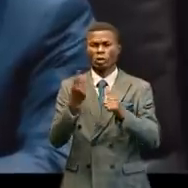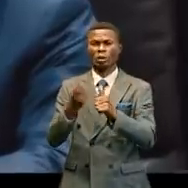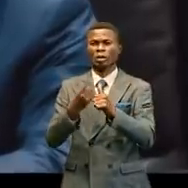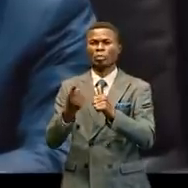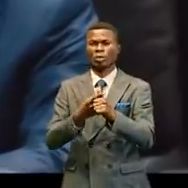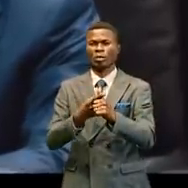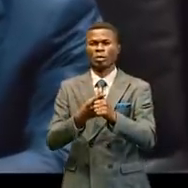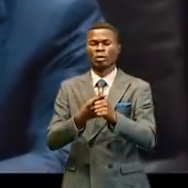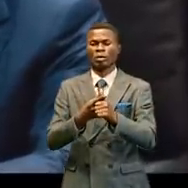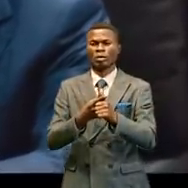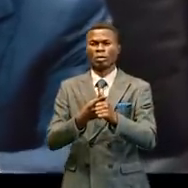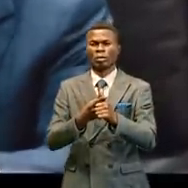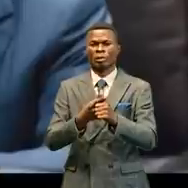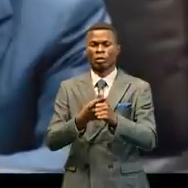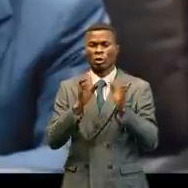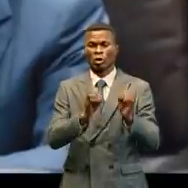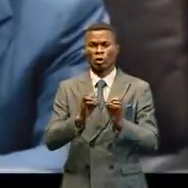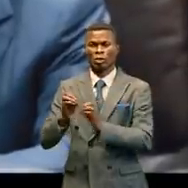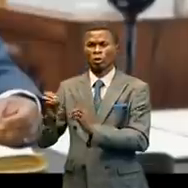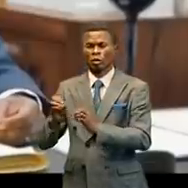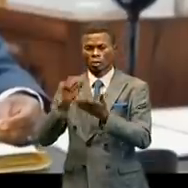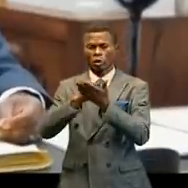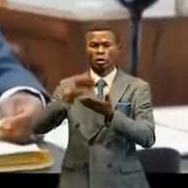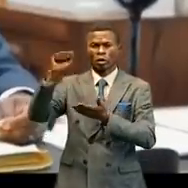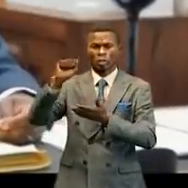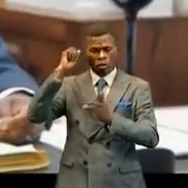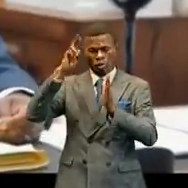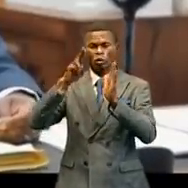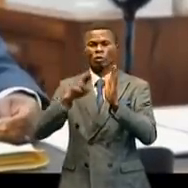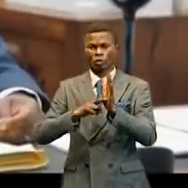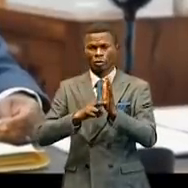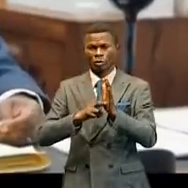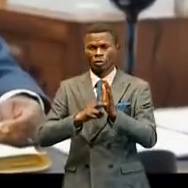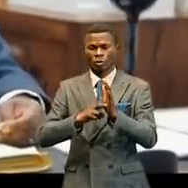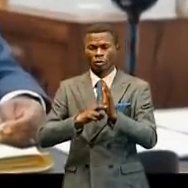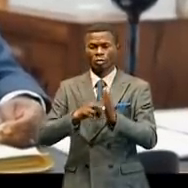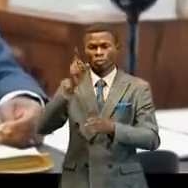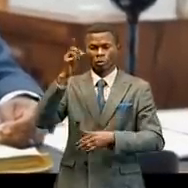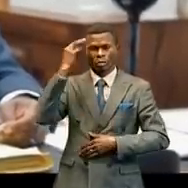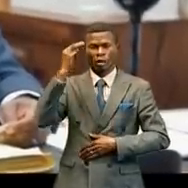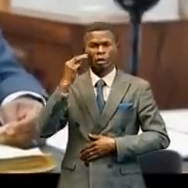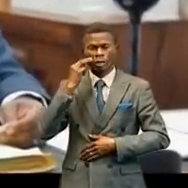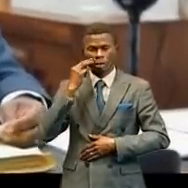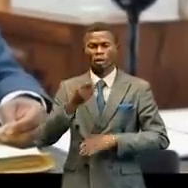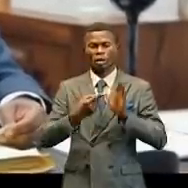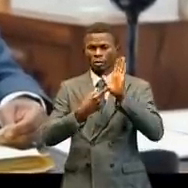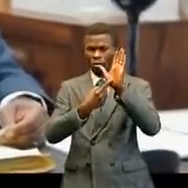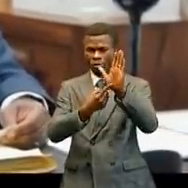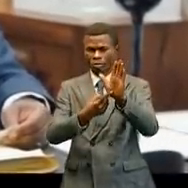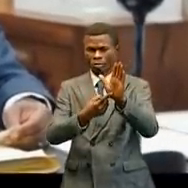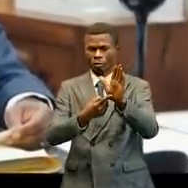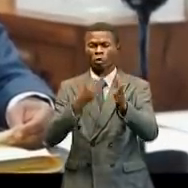1. De l'organisation du séminaire gouvernemental. Le Premier ministre a présenté